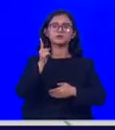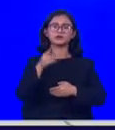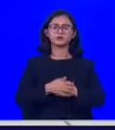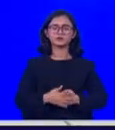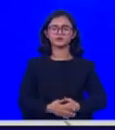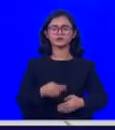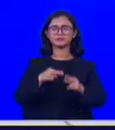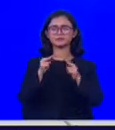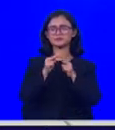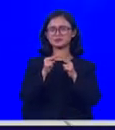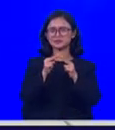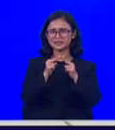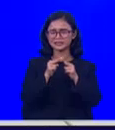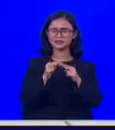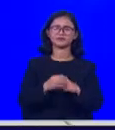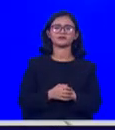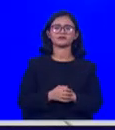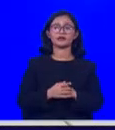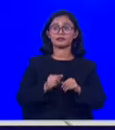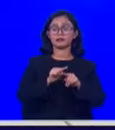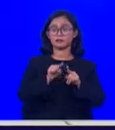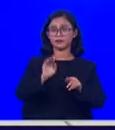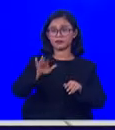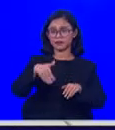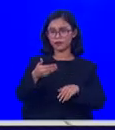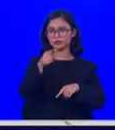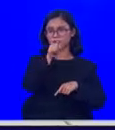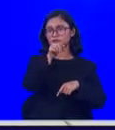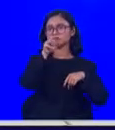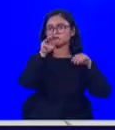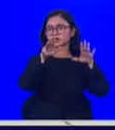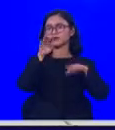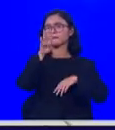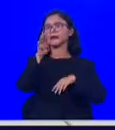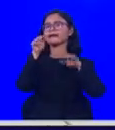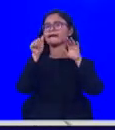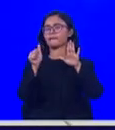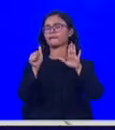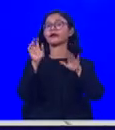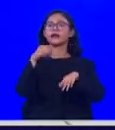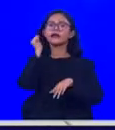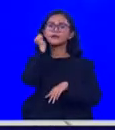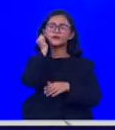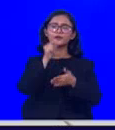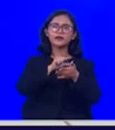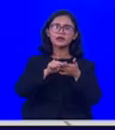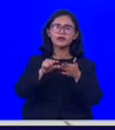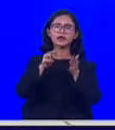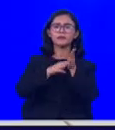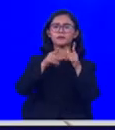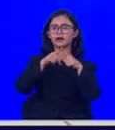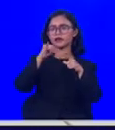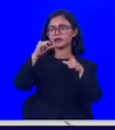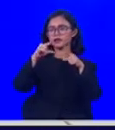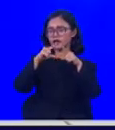basah atau penuh. Nah, tapi di tahun 1946, ada seorang ibu yang bernama Marion